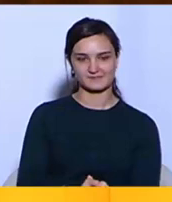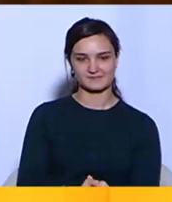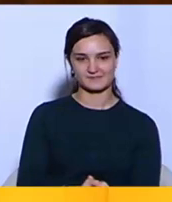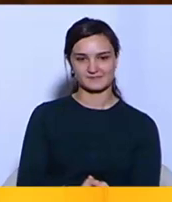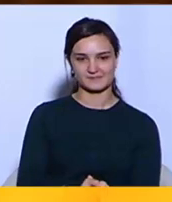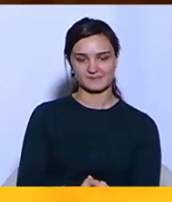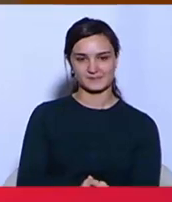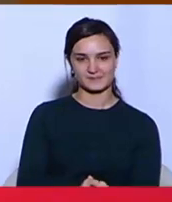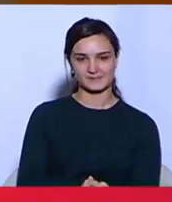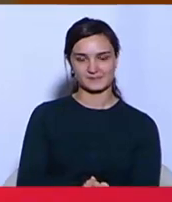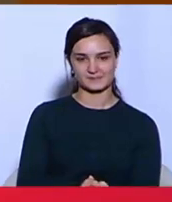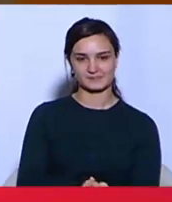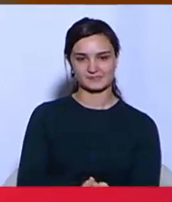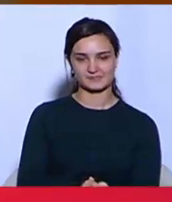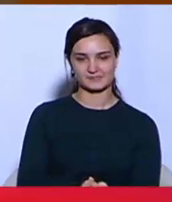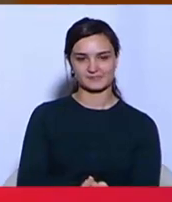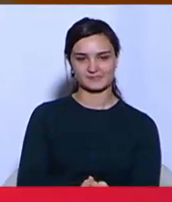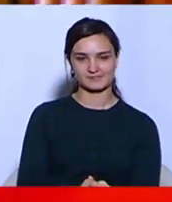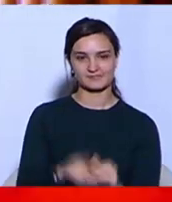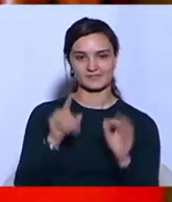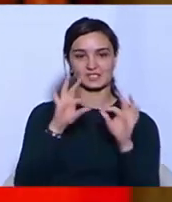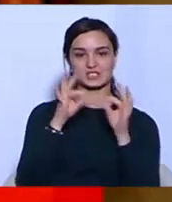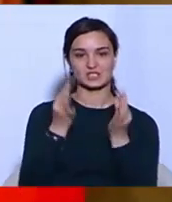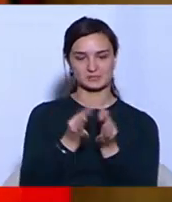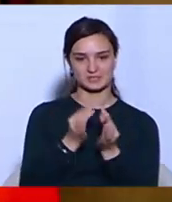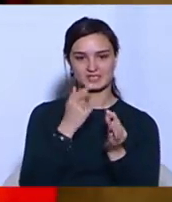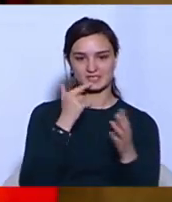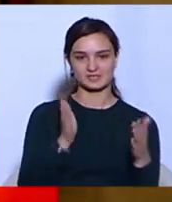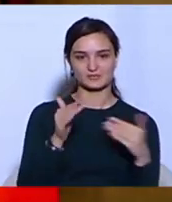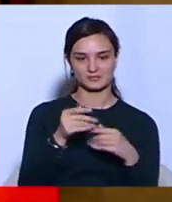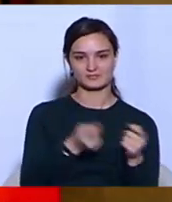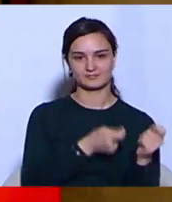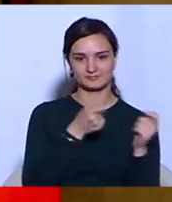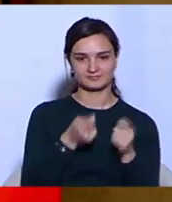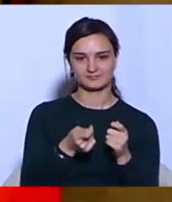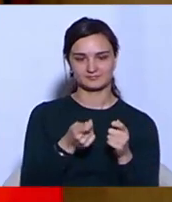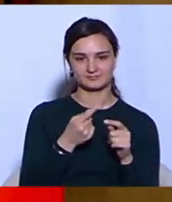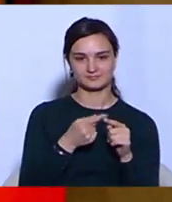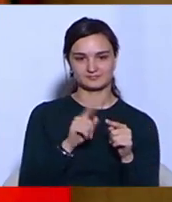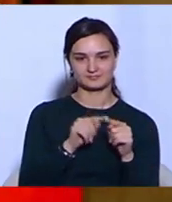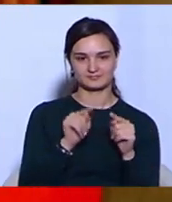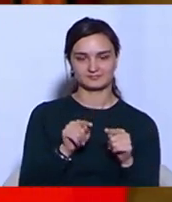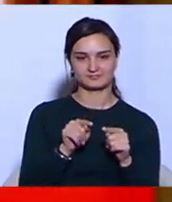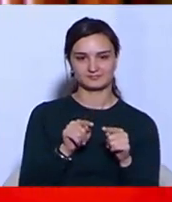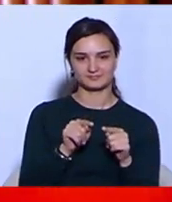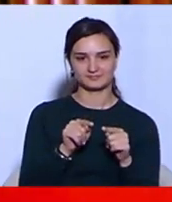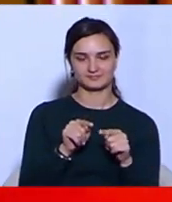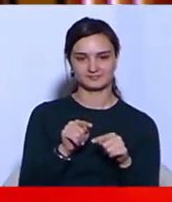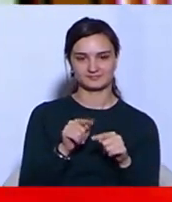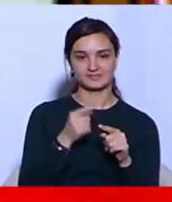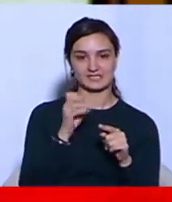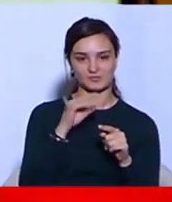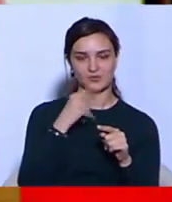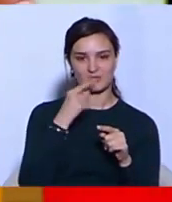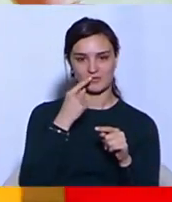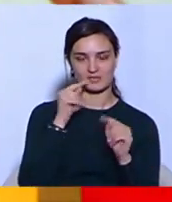ბურბუშელა წითელ ზონაში. ეს რა მოგვაქვს? ჩიფსი. ჩიფსებიც მოგვაქვს წითელ ზონაში. მე ვფიქრობ, ამ კომენტარი ზედმეტია. თემიკომ